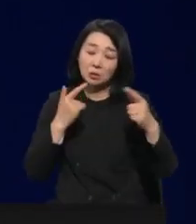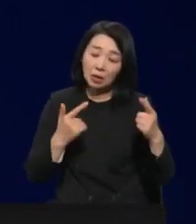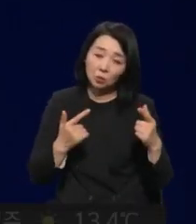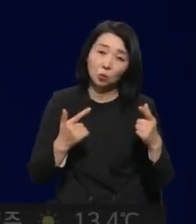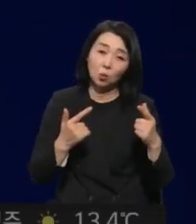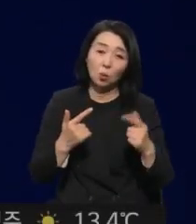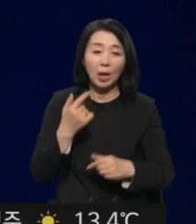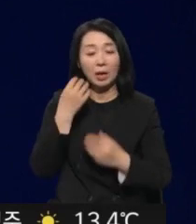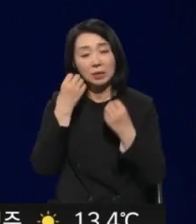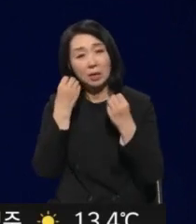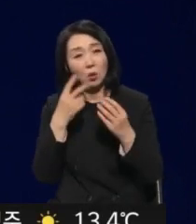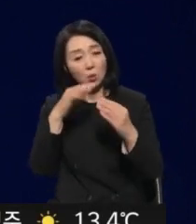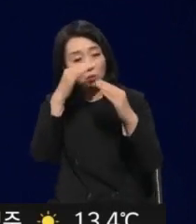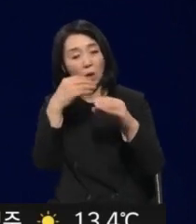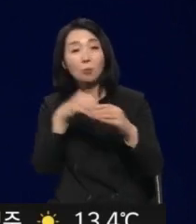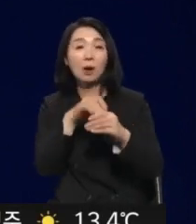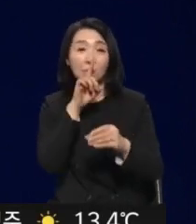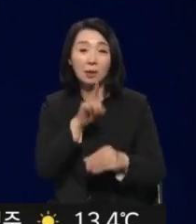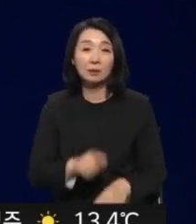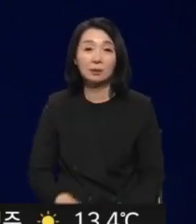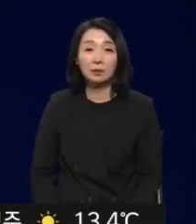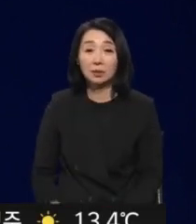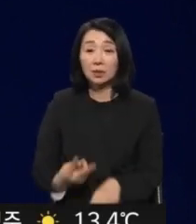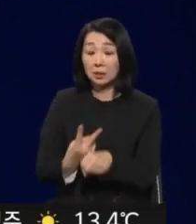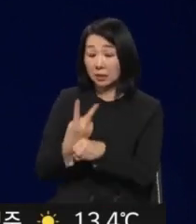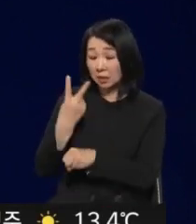새로운 새로 들어가 있다는 건데요